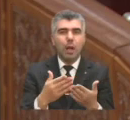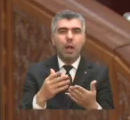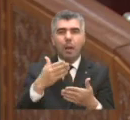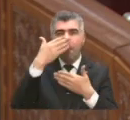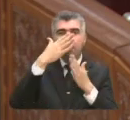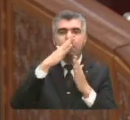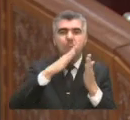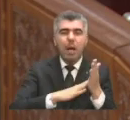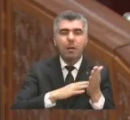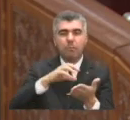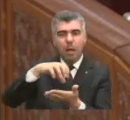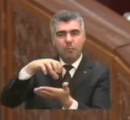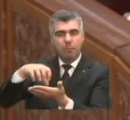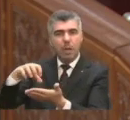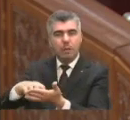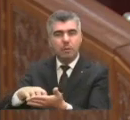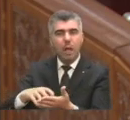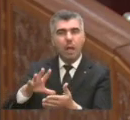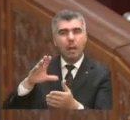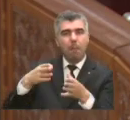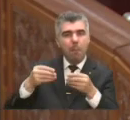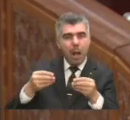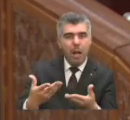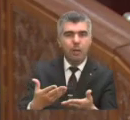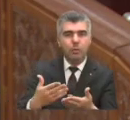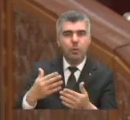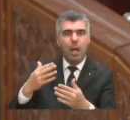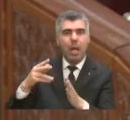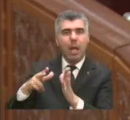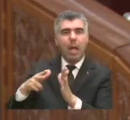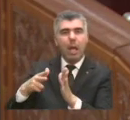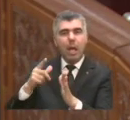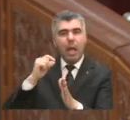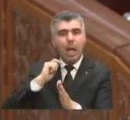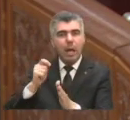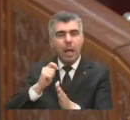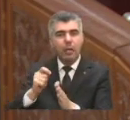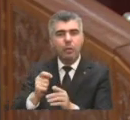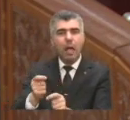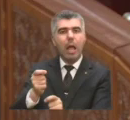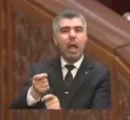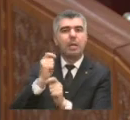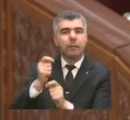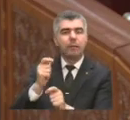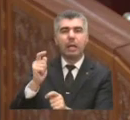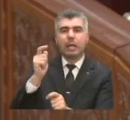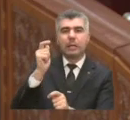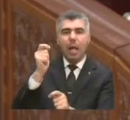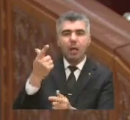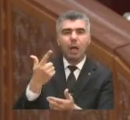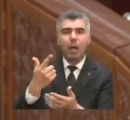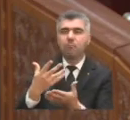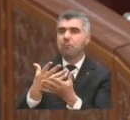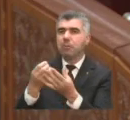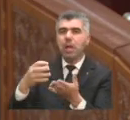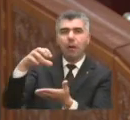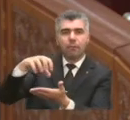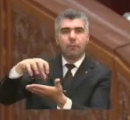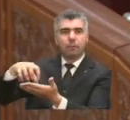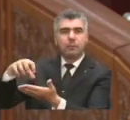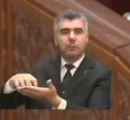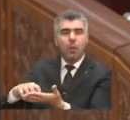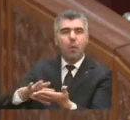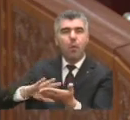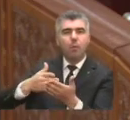غنفعلوه كذلك في مجموعة ديال الأماكن، كنتكلم على مراكش، كنتكلم على العرايش، كنتكلم على أسفي، كنتكلم على طنجة، مجموعة ديال المآثر التاريخية في